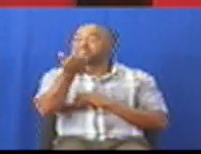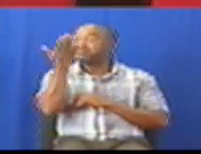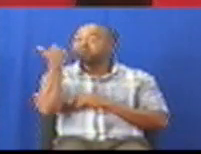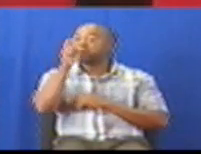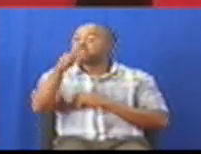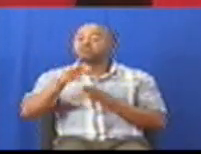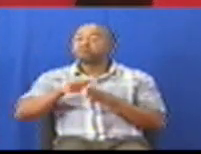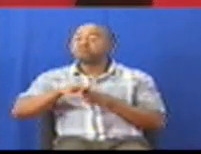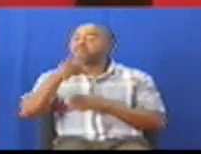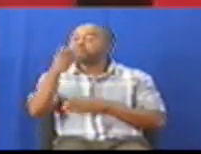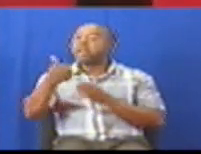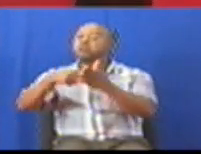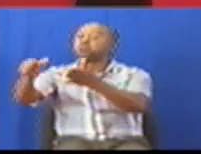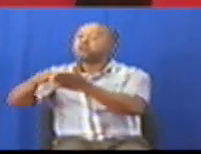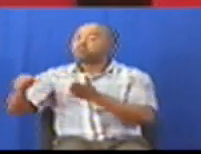vile vile